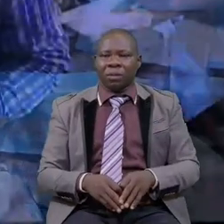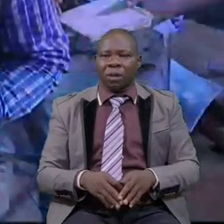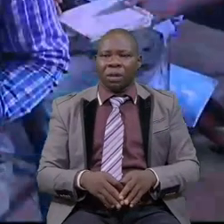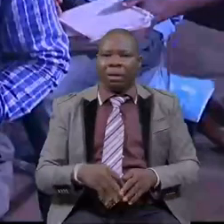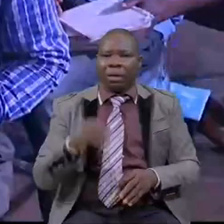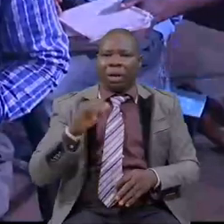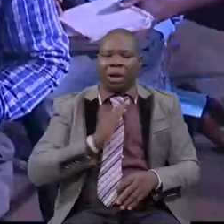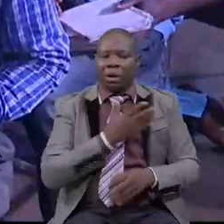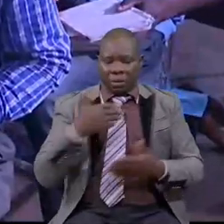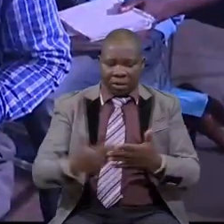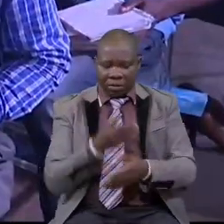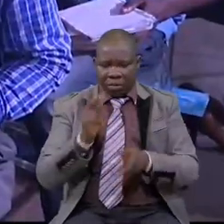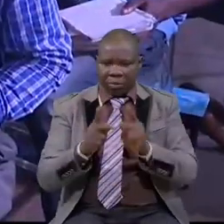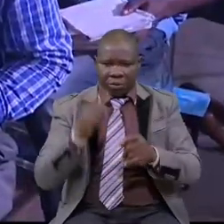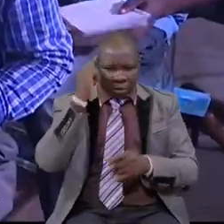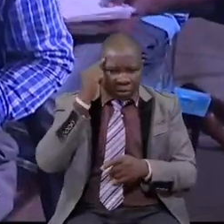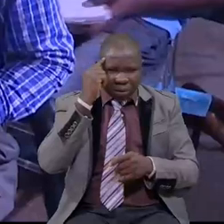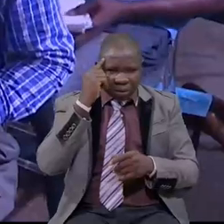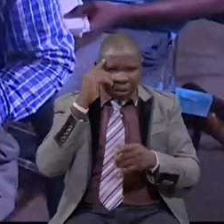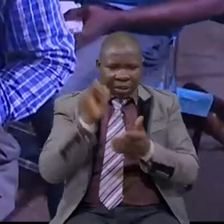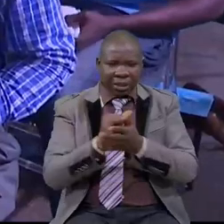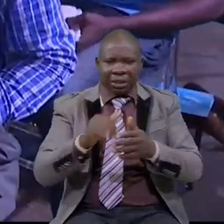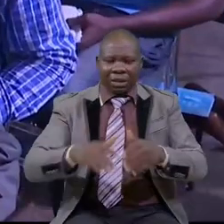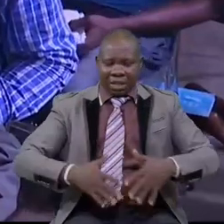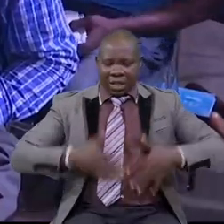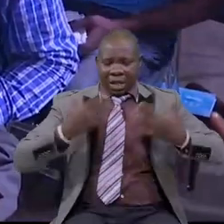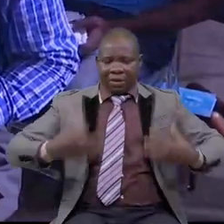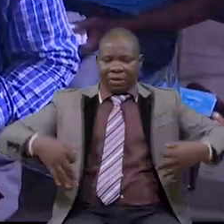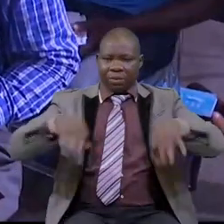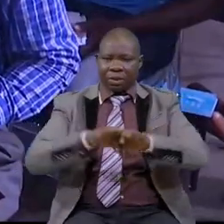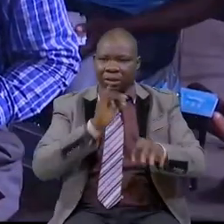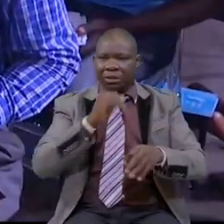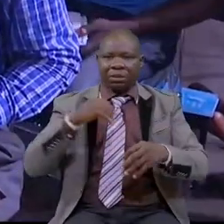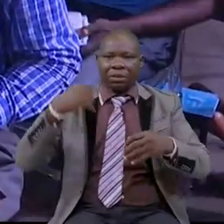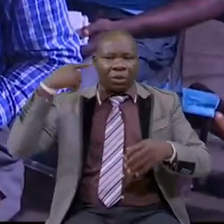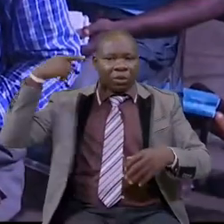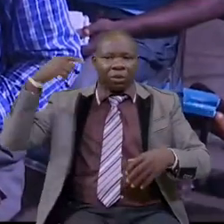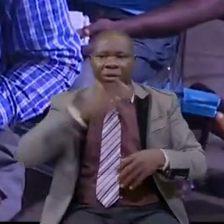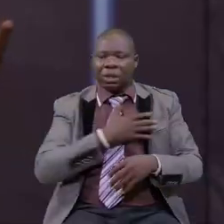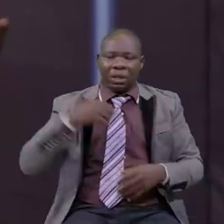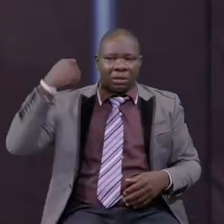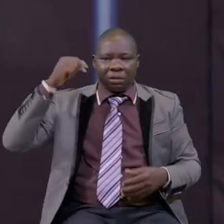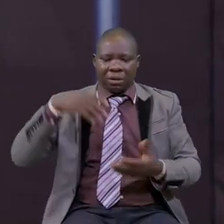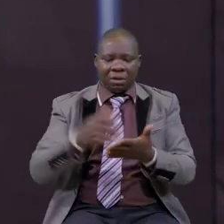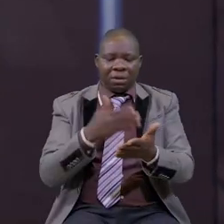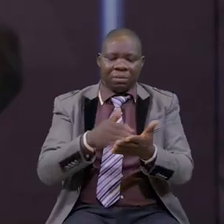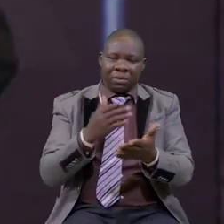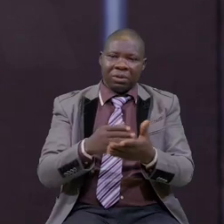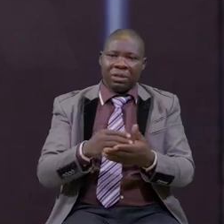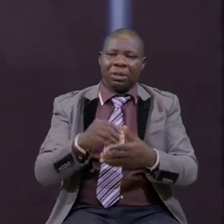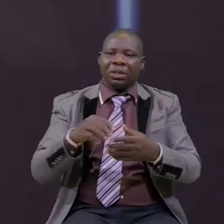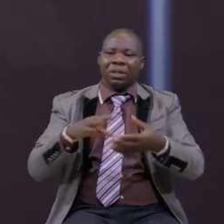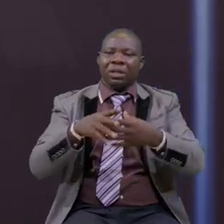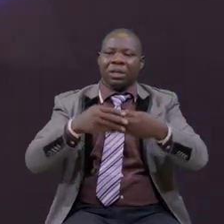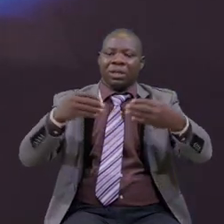Vous savez, nos jeunes, ils pensent que les essentiels de la vie, c'est l'or et l'argent, c'est l'argent, pounds